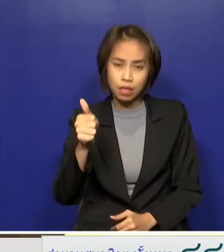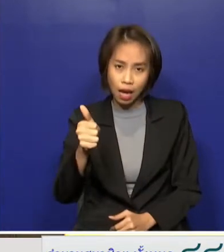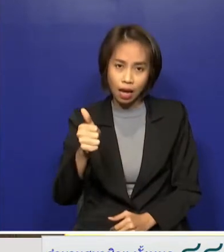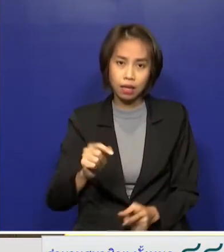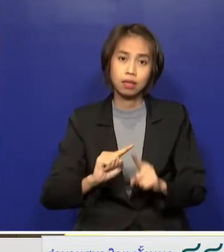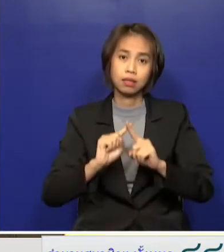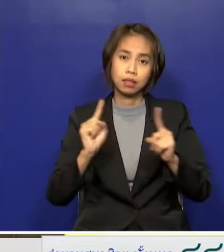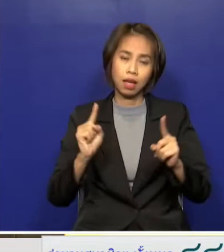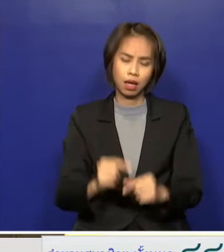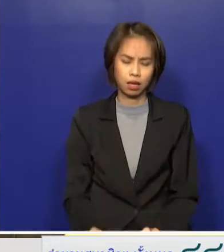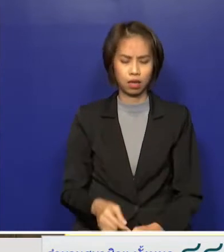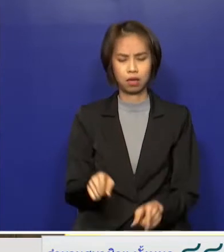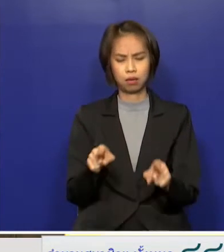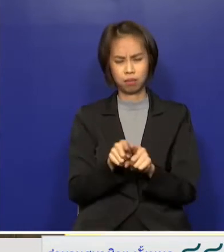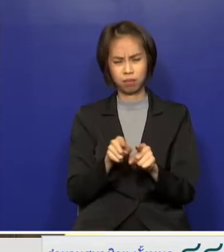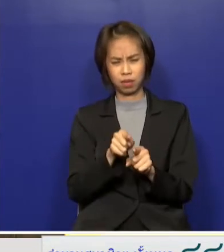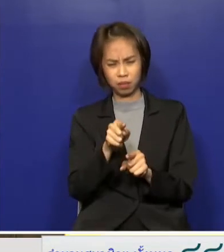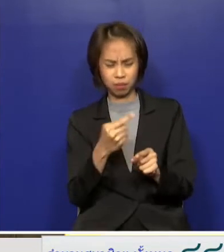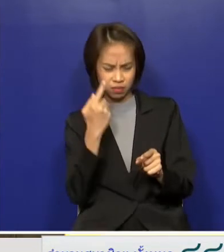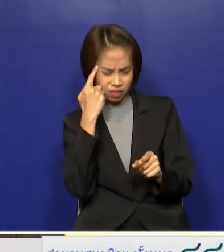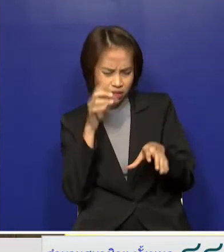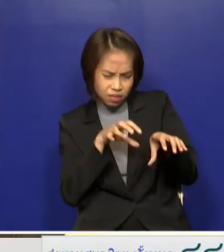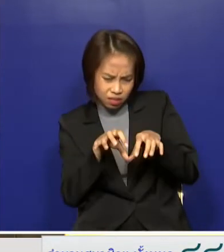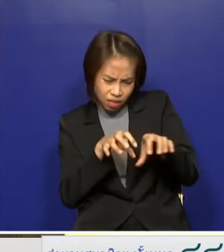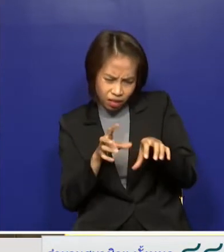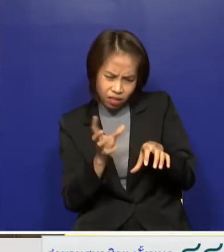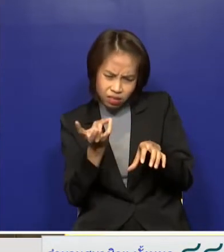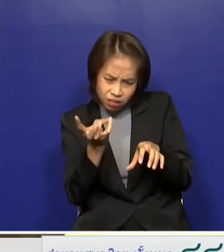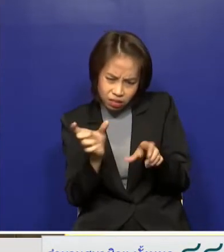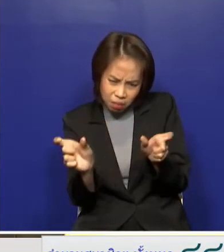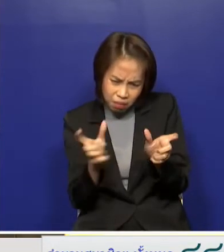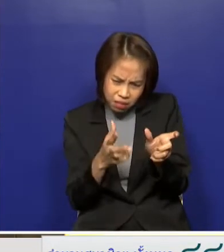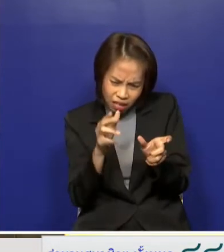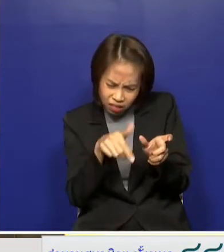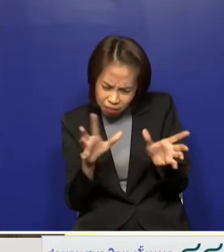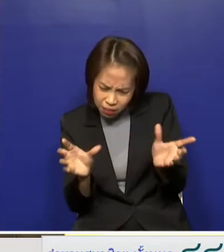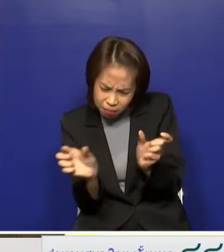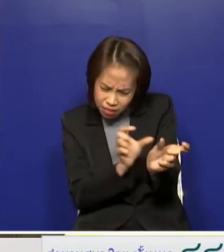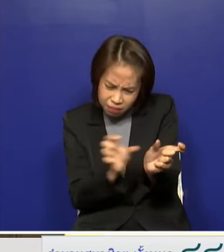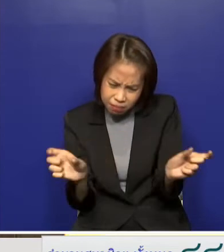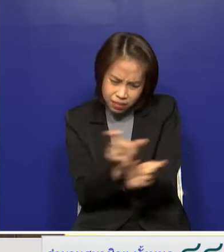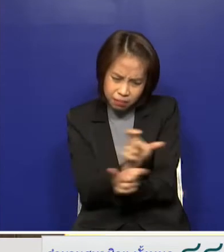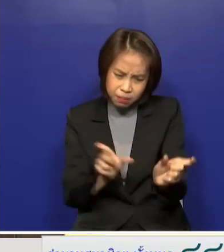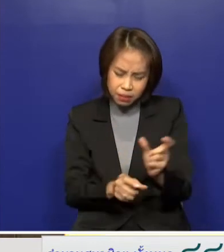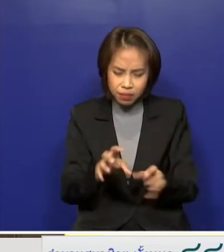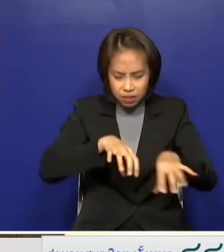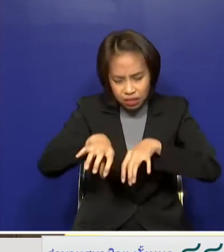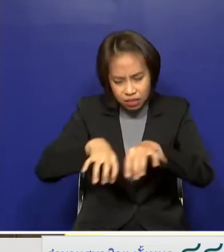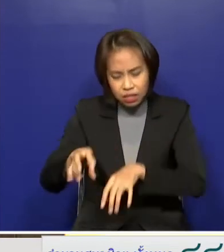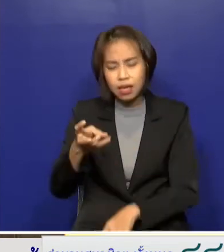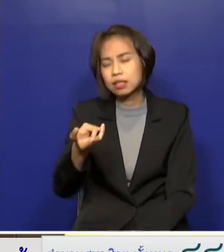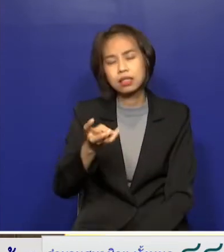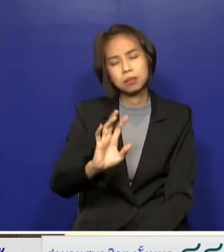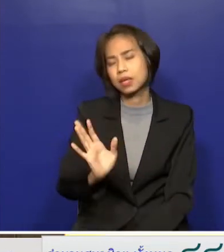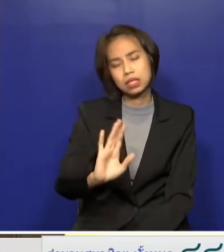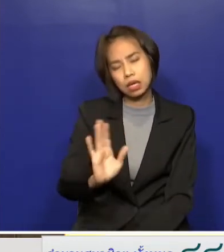ปตัดแต่งกิ่งอะไรบางกิ่งหรือเติมน้ำเติมปุ๋ยนิดๆหน่อยๆอย่างที่แผนนี้กำหนดที่เขียนมาเนี่ยสี่ห้าด้านเนี่ย